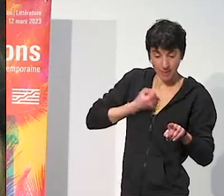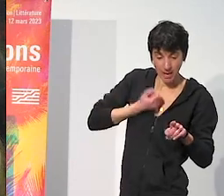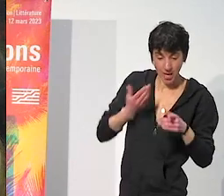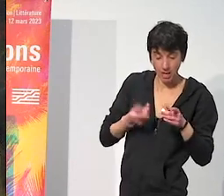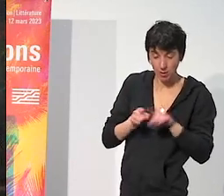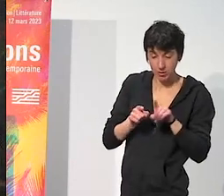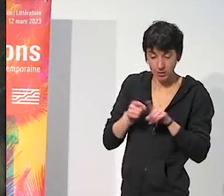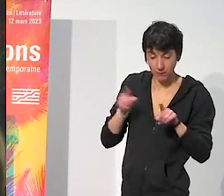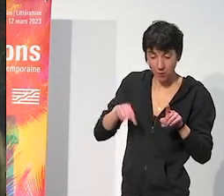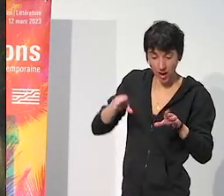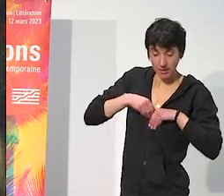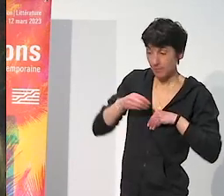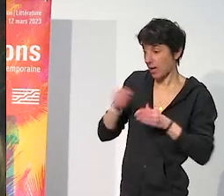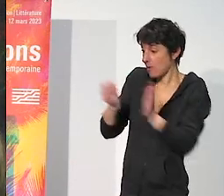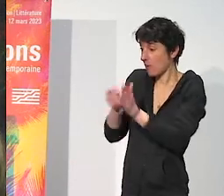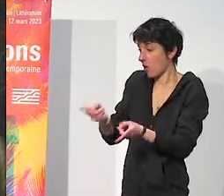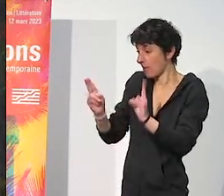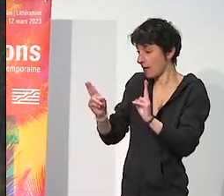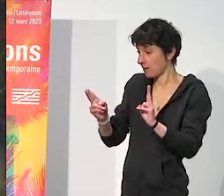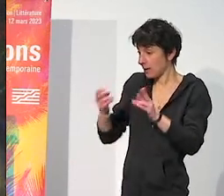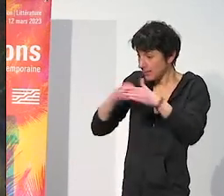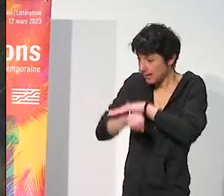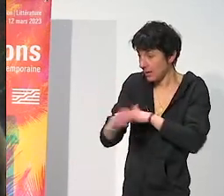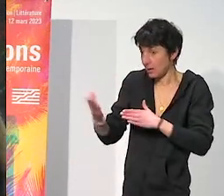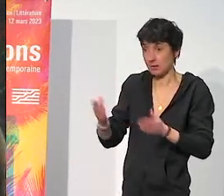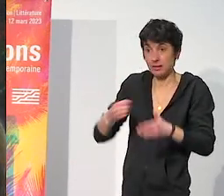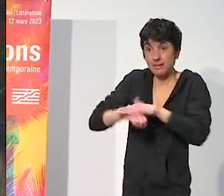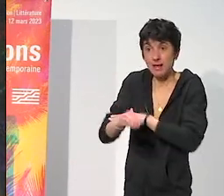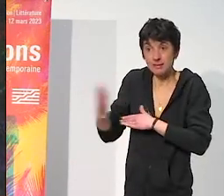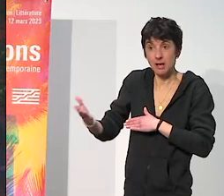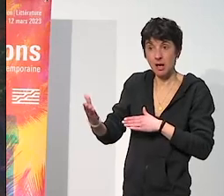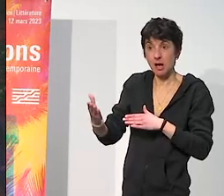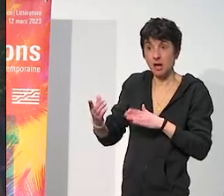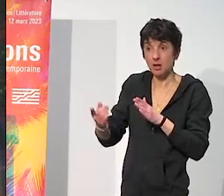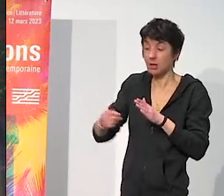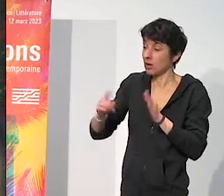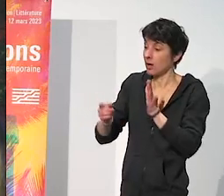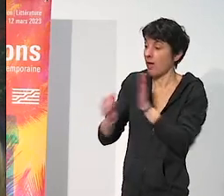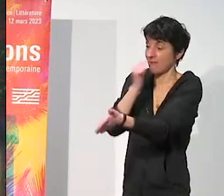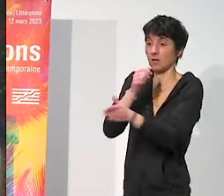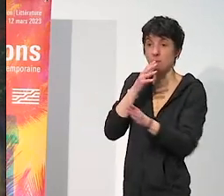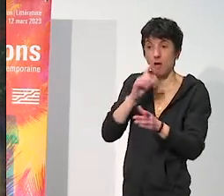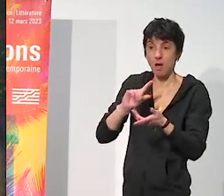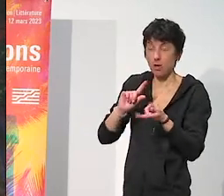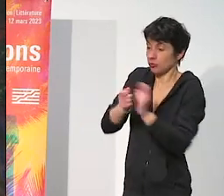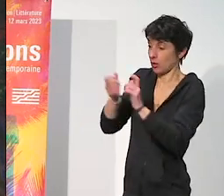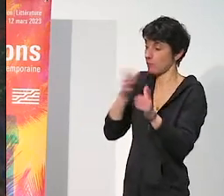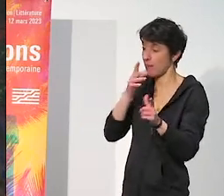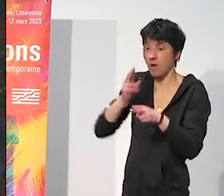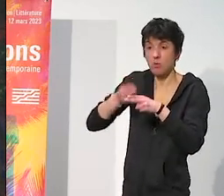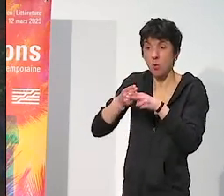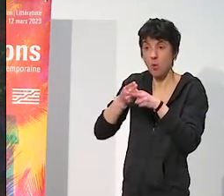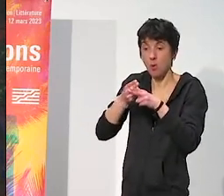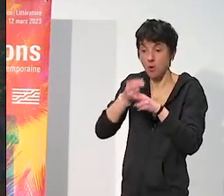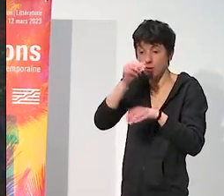doit accepter qu'à un moment donné, on est né de ça, et qu'on ne pourra pas le reconstituer, et qu'on ne pourra pas mettre des noms, on ne pourra pas mettre des sépultures,